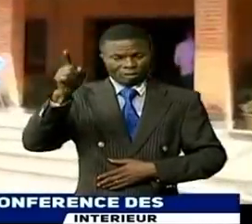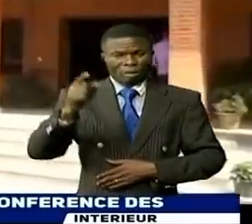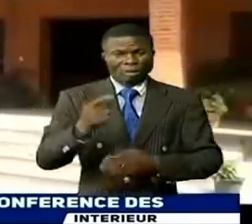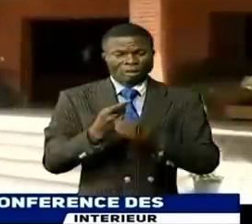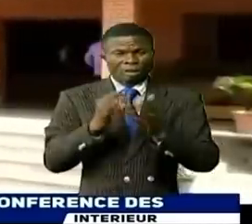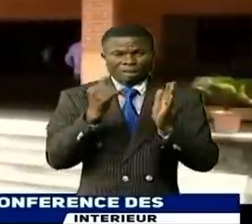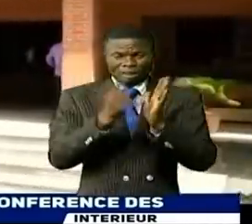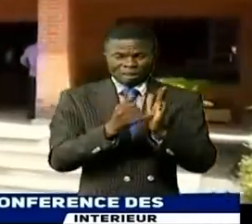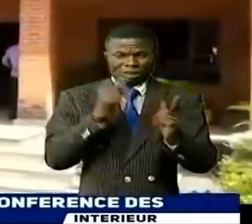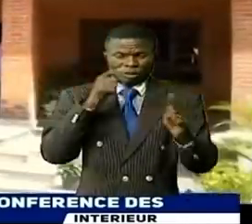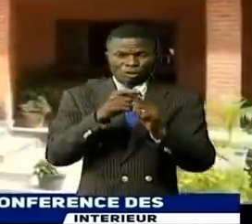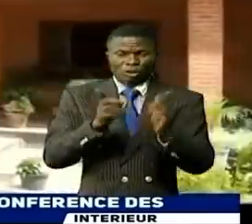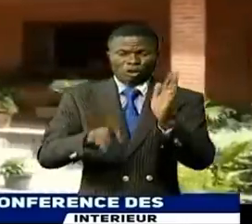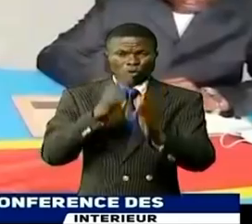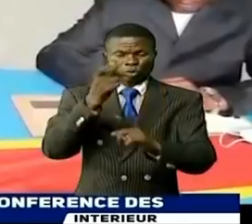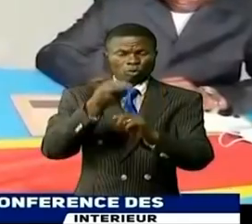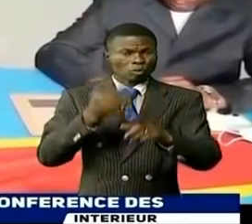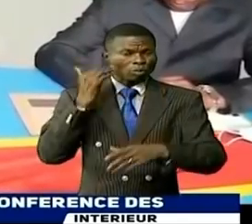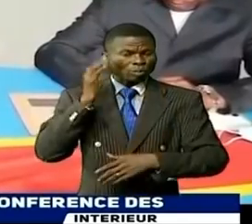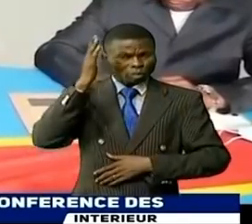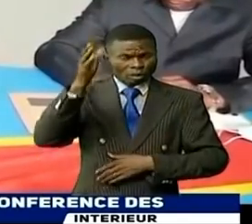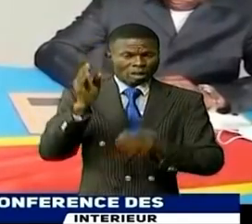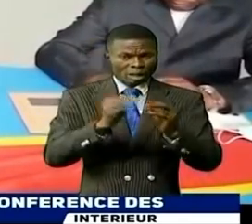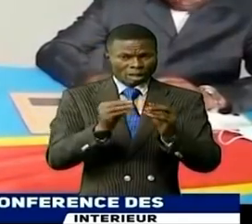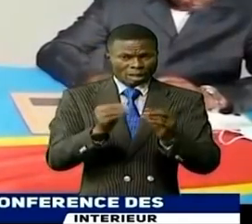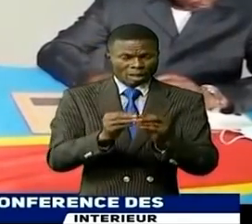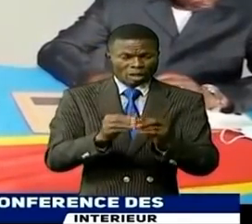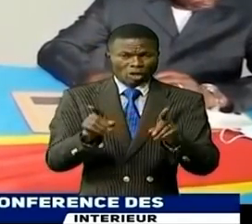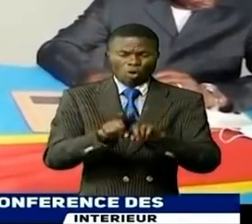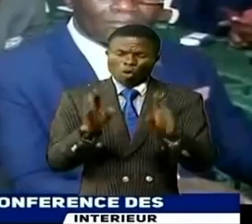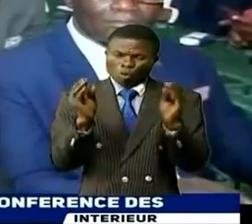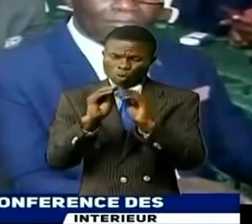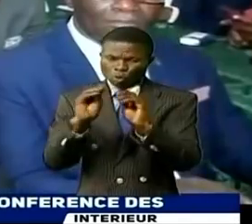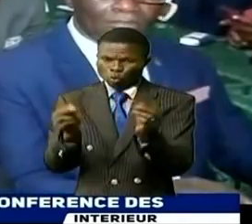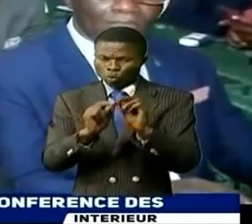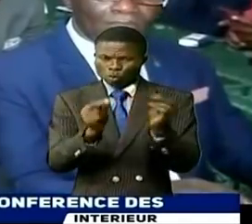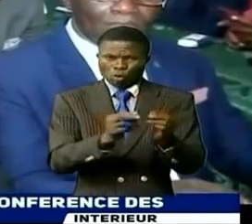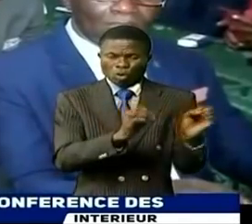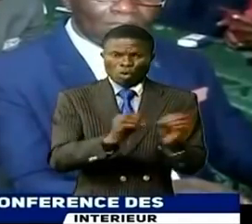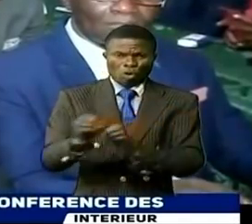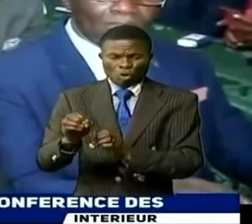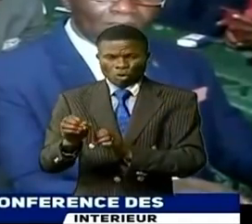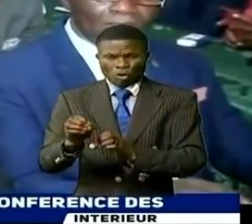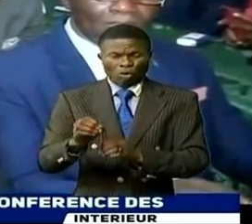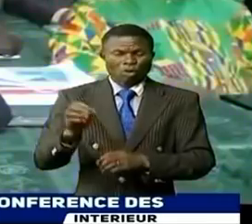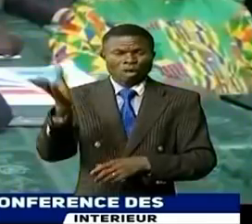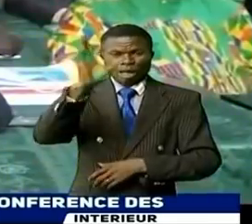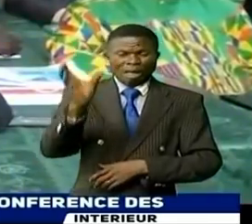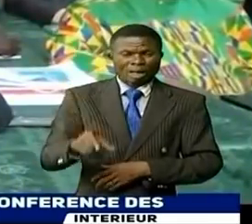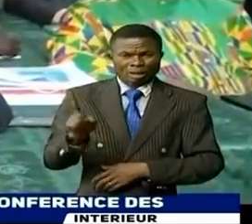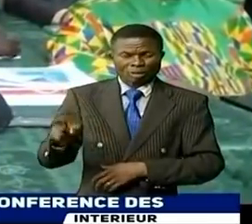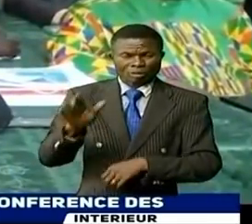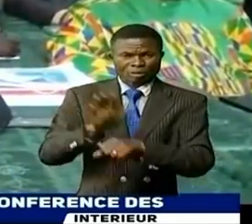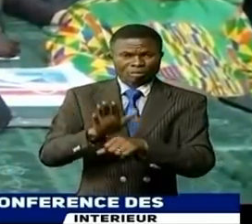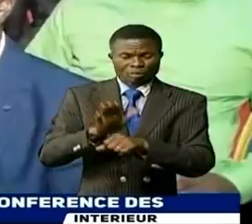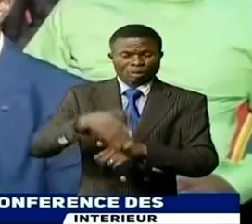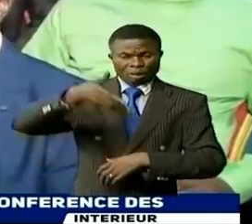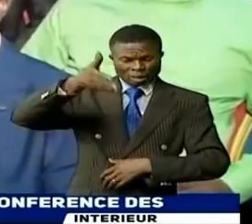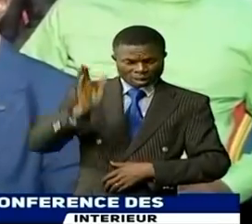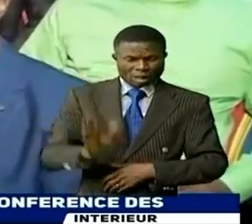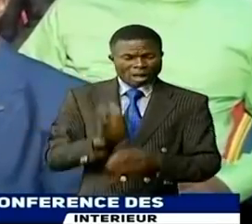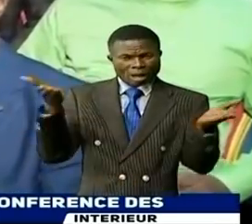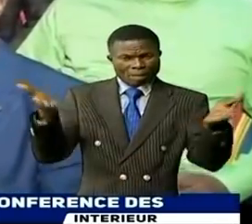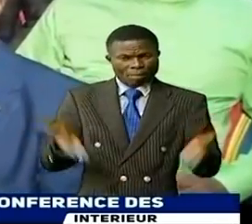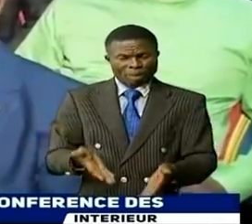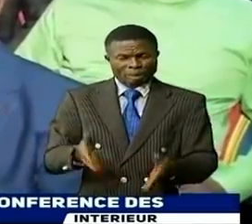au 12 mars dernier, cette réunion sous forme d'un atelier organisé au jardin botanique de Kisantu, plusieurs experts ont pris